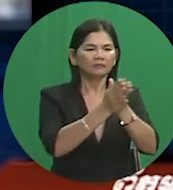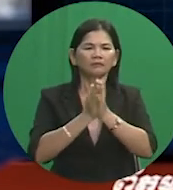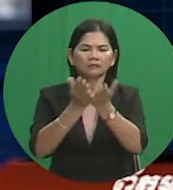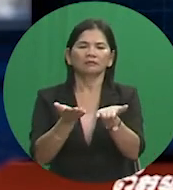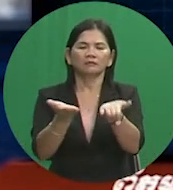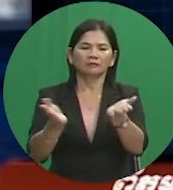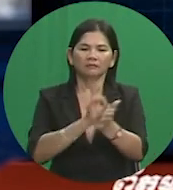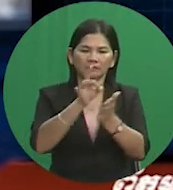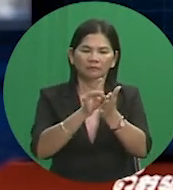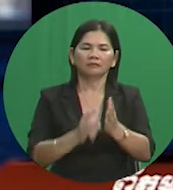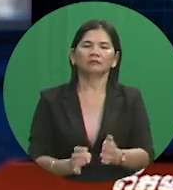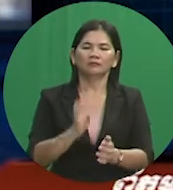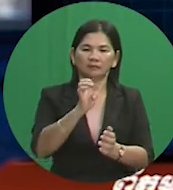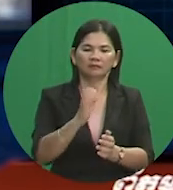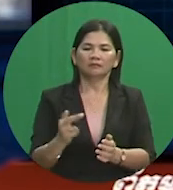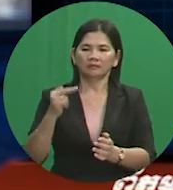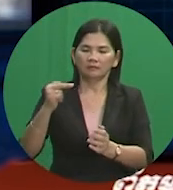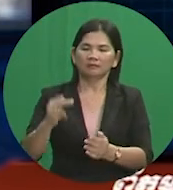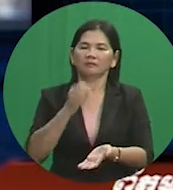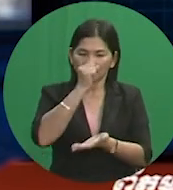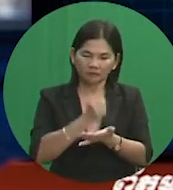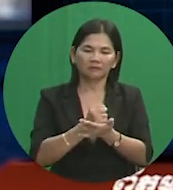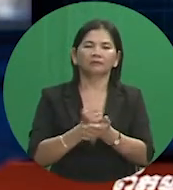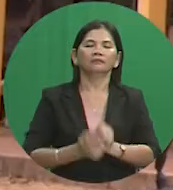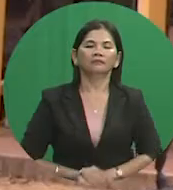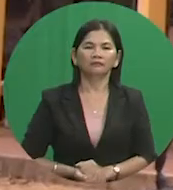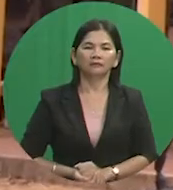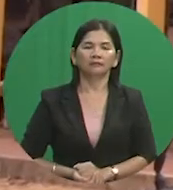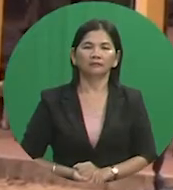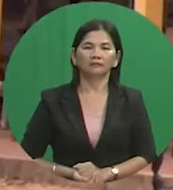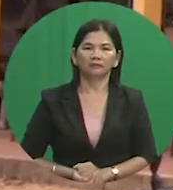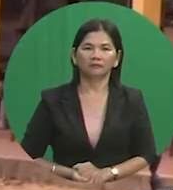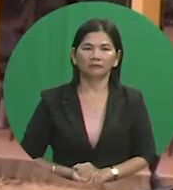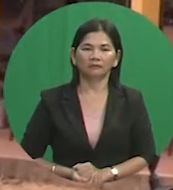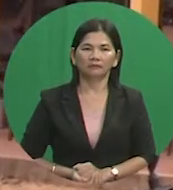ประชีพูรถคมเกียงตงสรกตรำก็แค่ตะเกียว